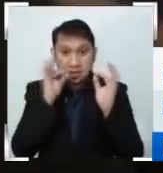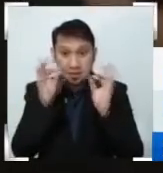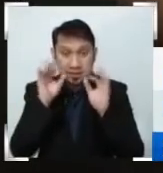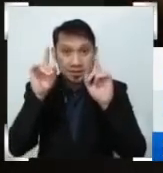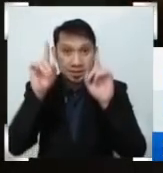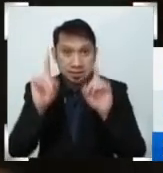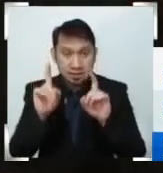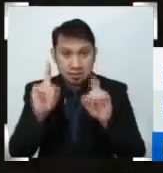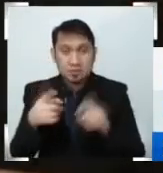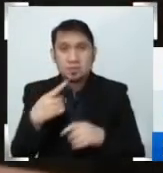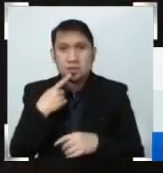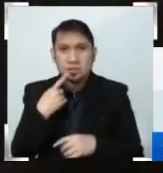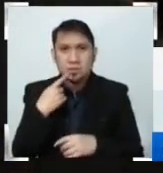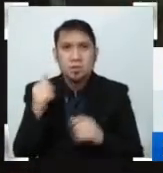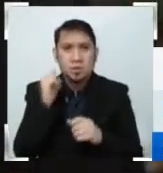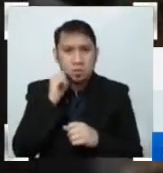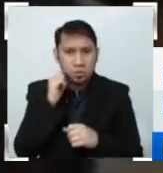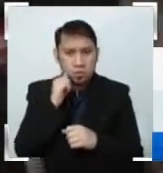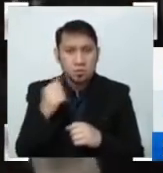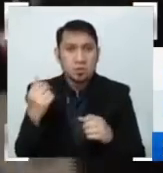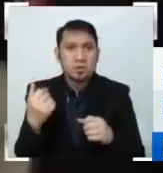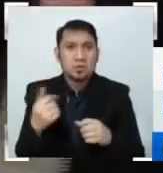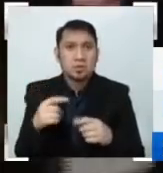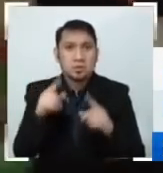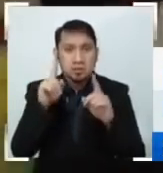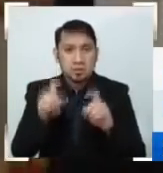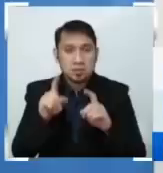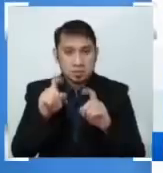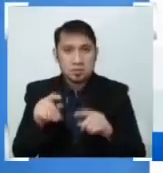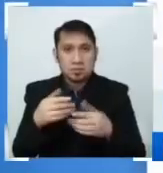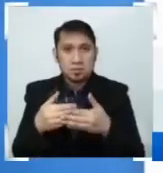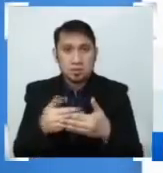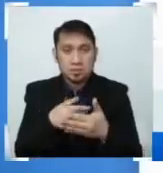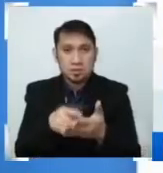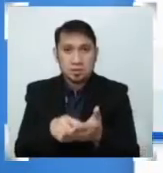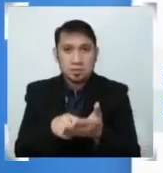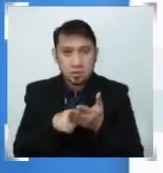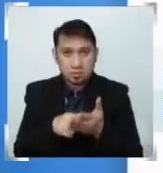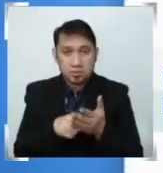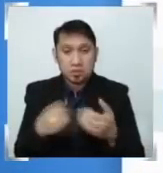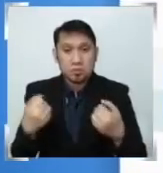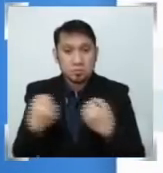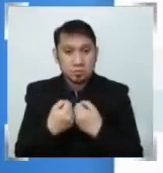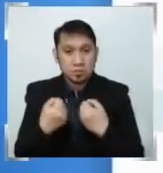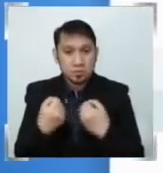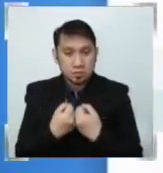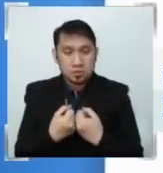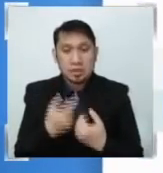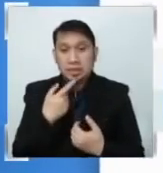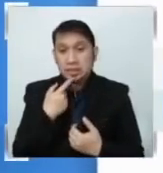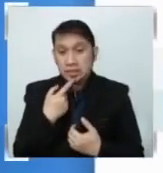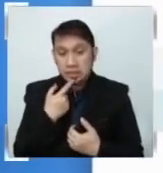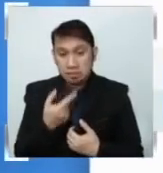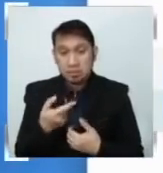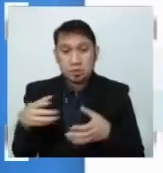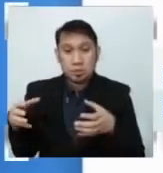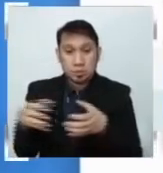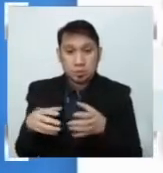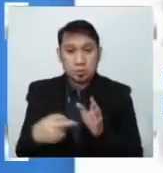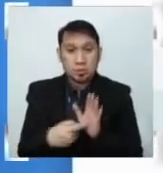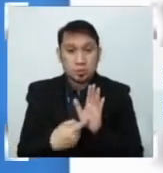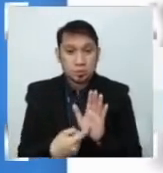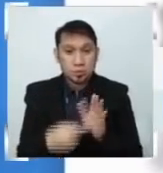daw siyang nagpapatest bilang requirement bago ang kanyang mga laban sa boxing. Inilabas kanina ng kampo ni Pacquiao ang resulta ng